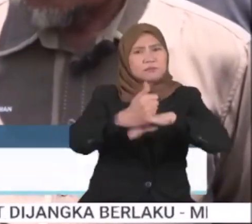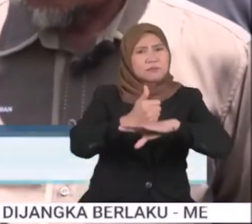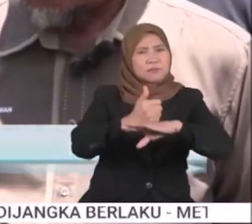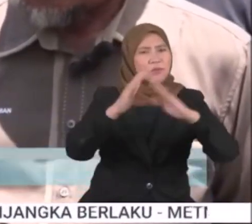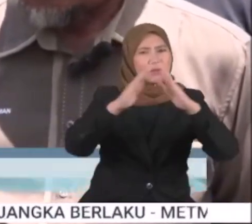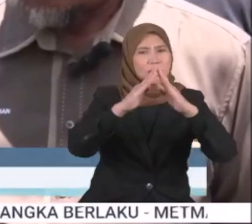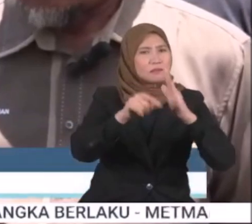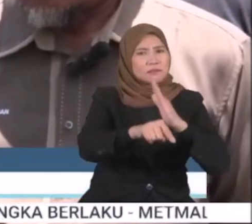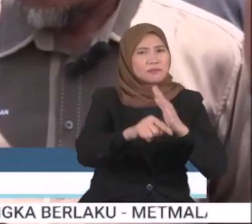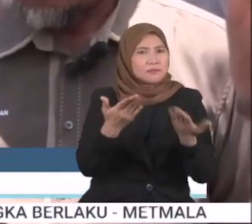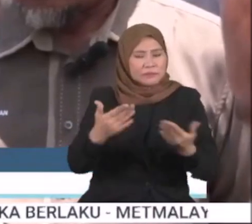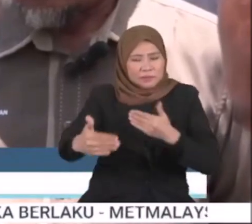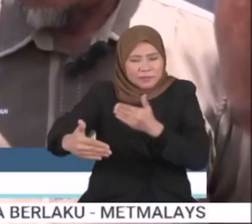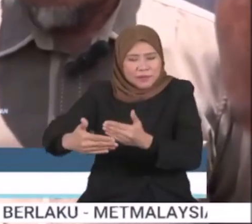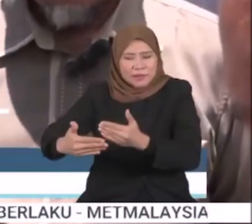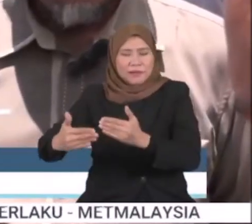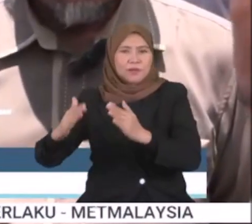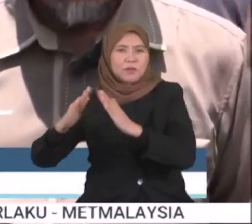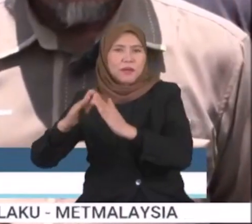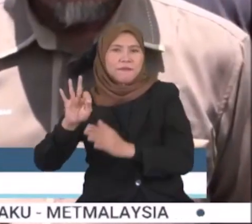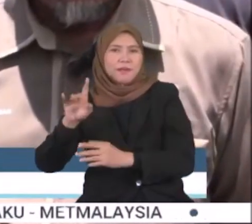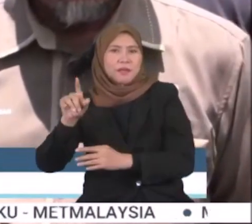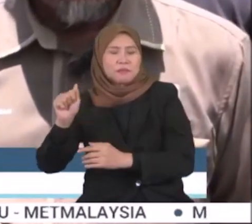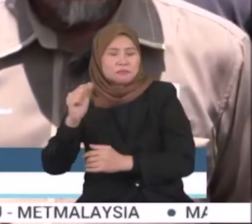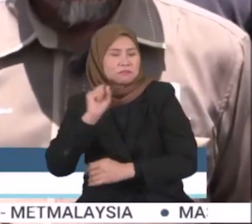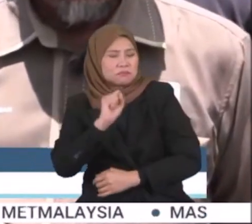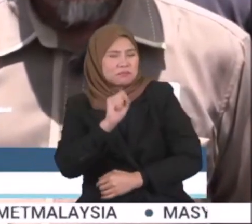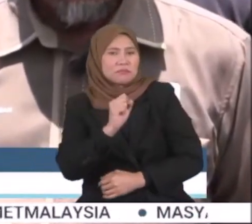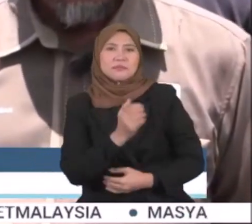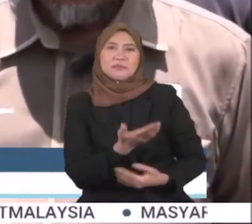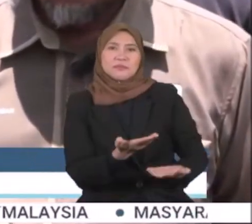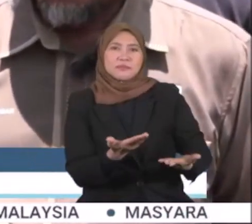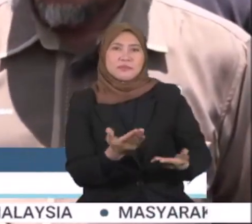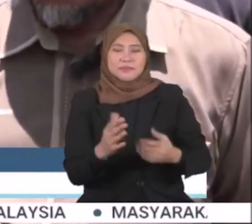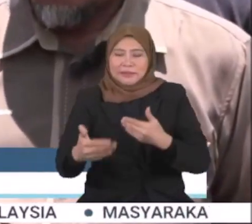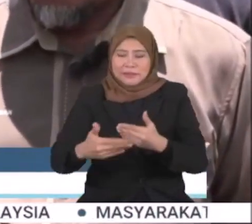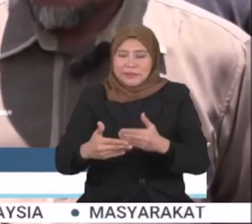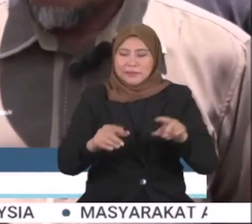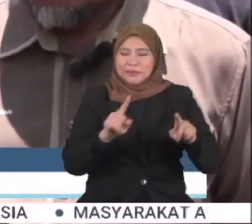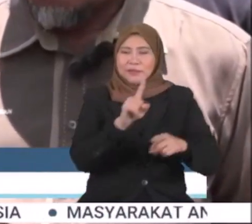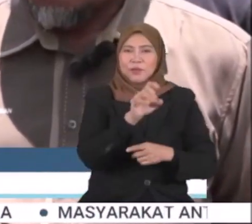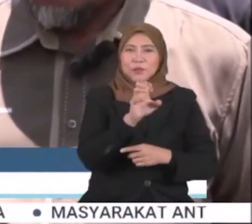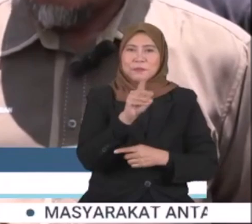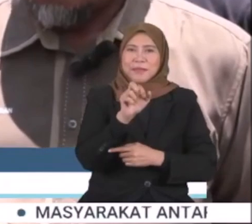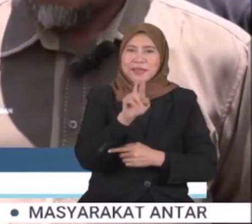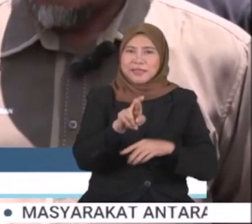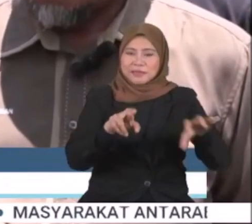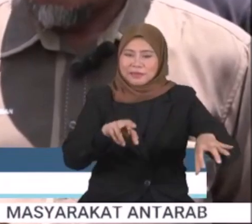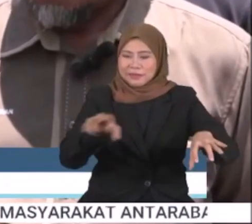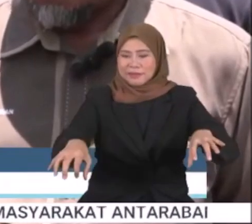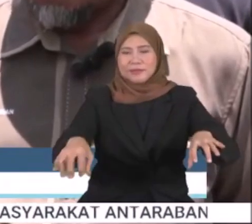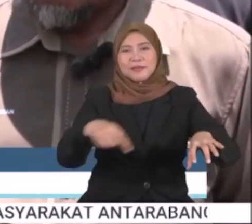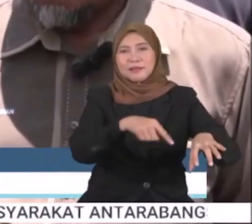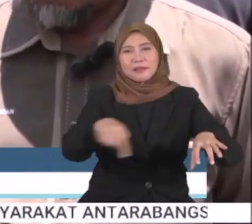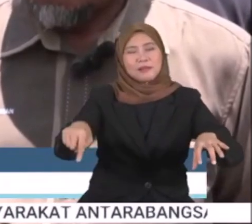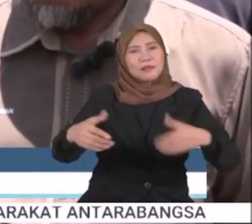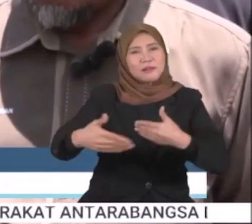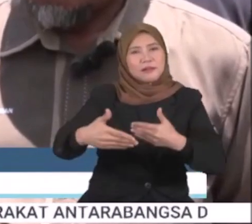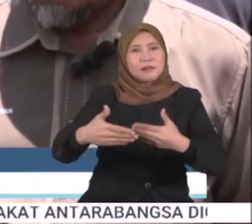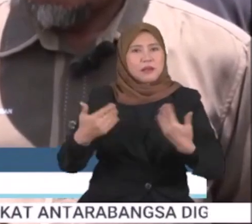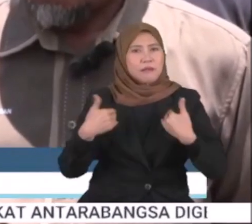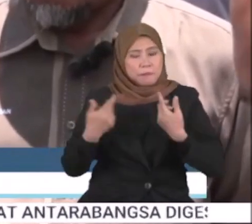membuat timbang di kawasan berhampir denganelapan Saya rasa 100 me dengan jelapan sebelum ni pun memang ada